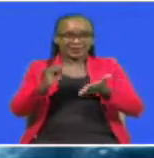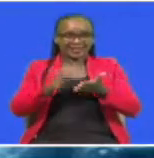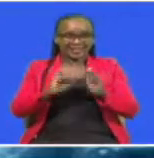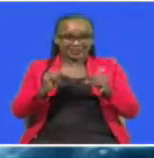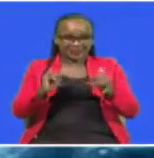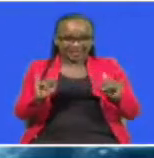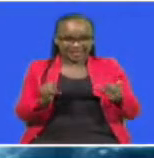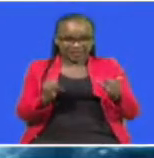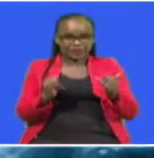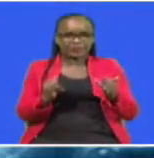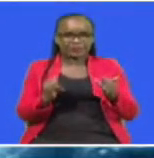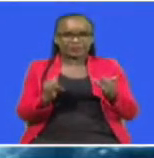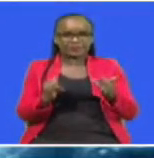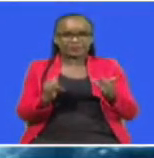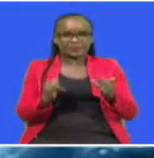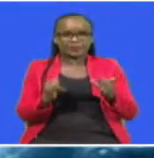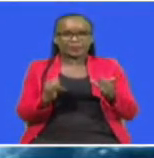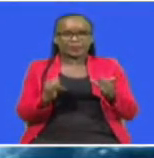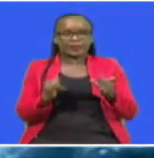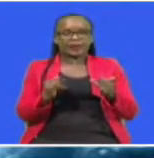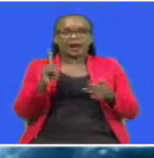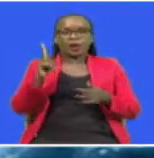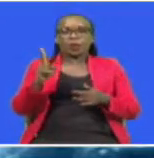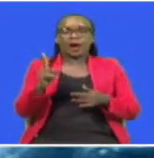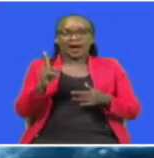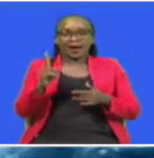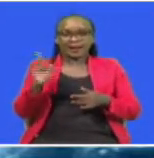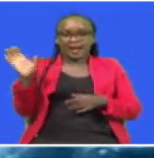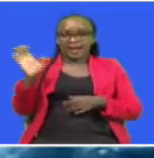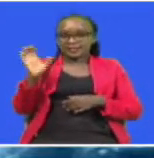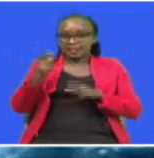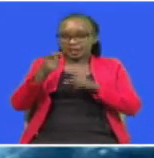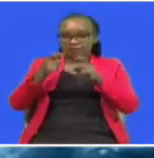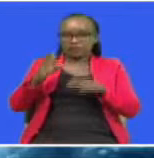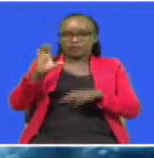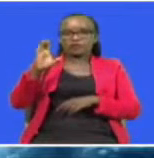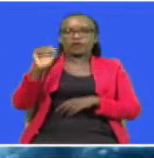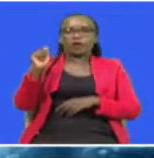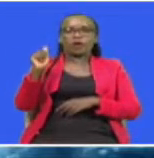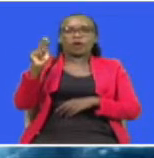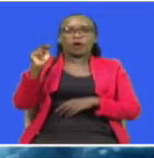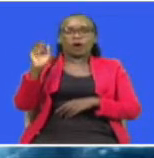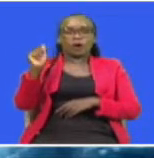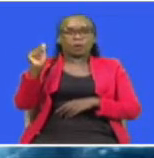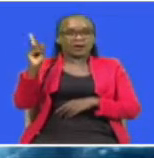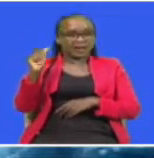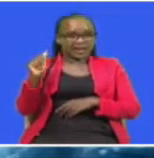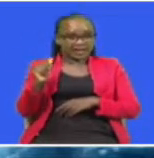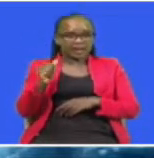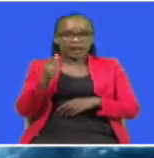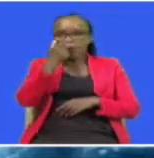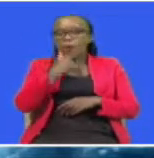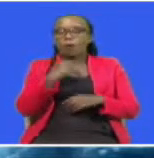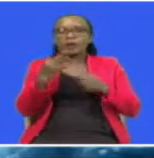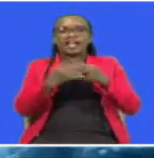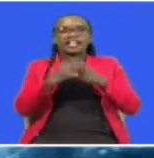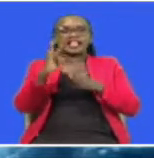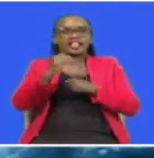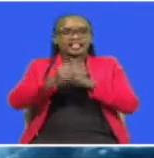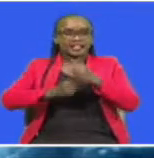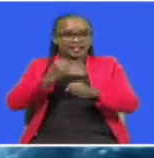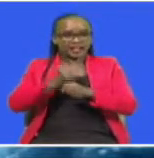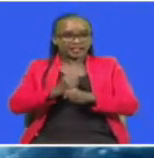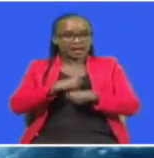taarifa zetu. Huko Diani, mzungu mmoja raia wa Kanada mwenye umri wa miaka 82 anaendelea kuwashangaza wengi